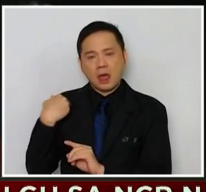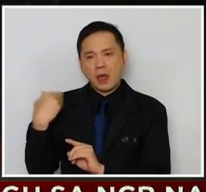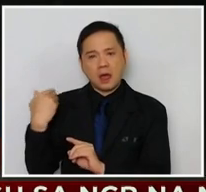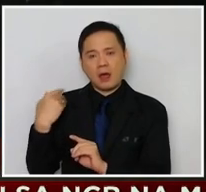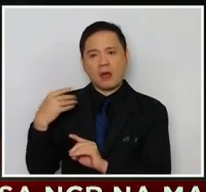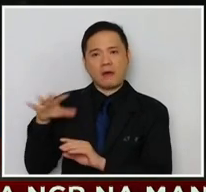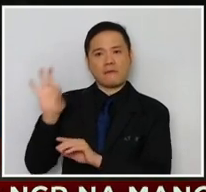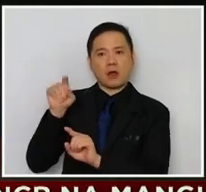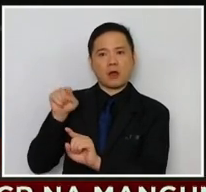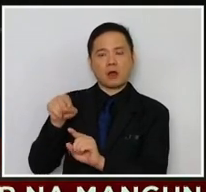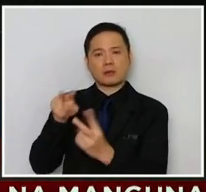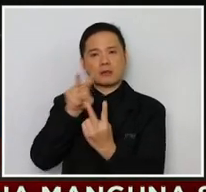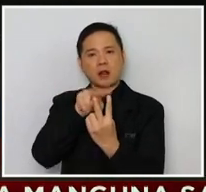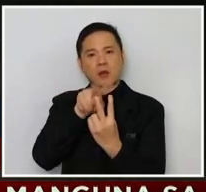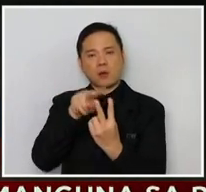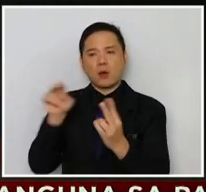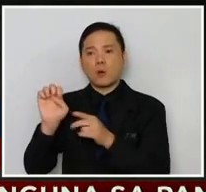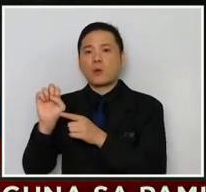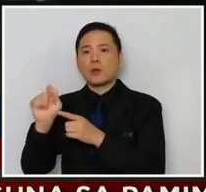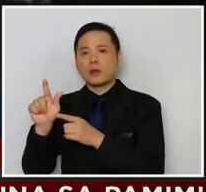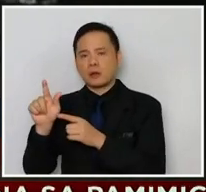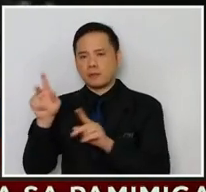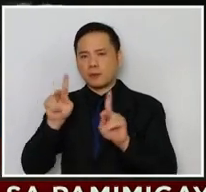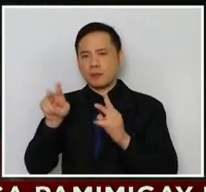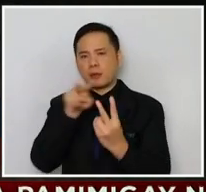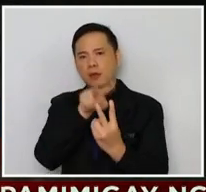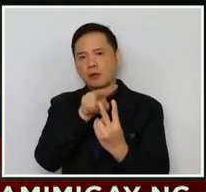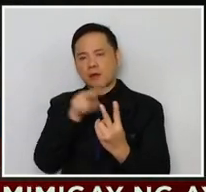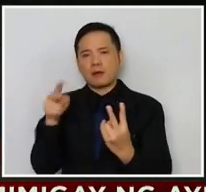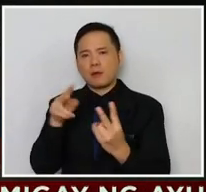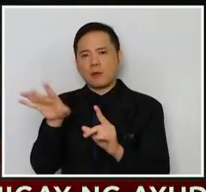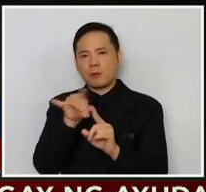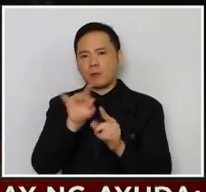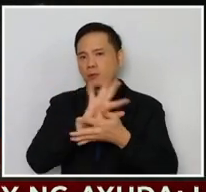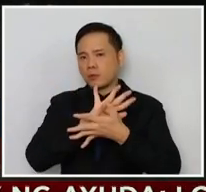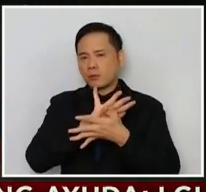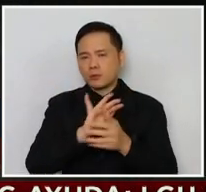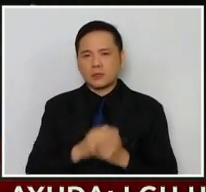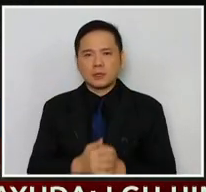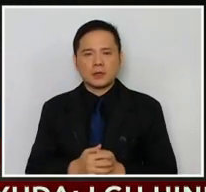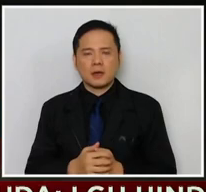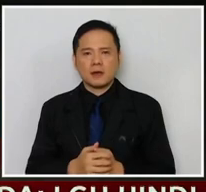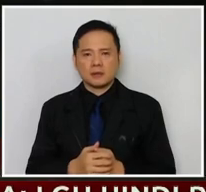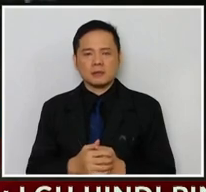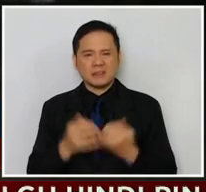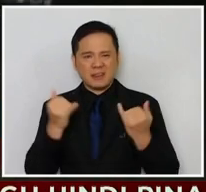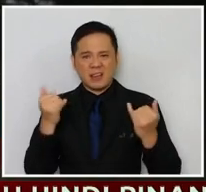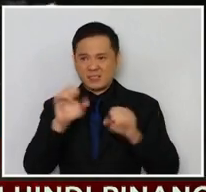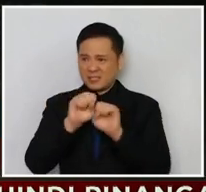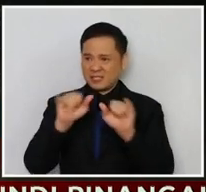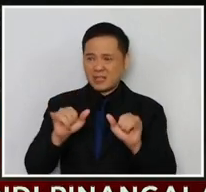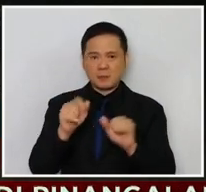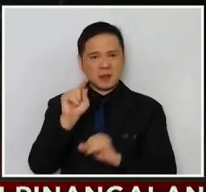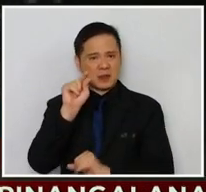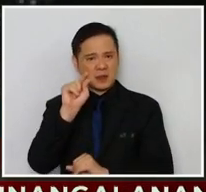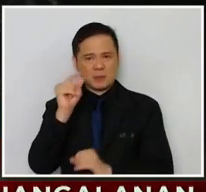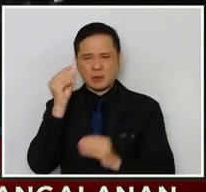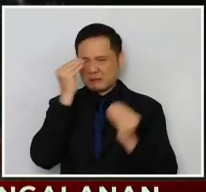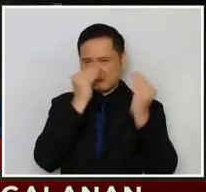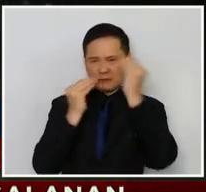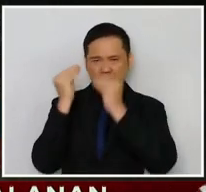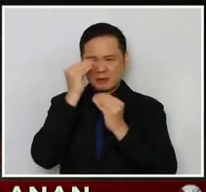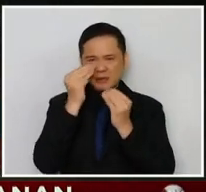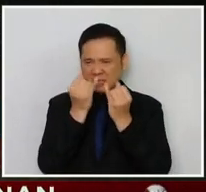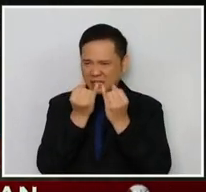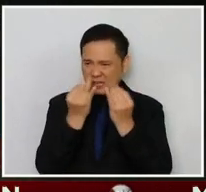kalaunan niya ay nagpositibo sa COVID-19. Medyo nagkakaroon lamang ng kalituhan sa bilang kung ilan talaga yung crew